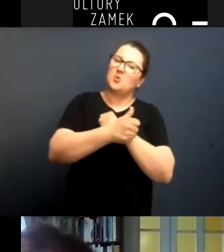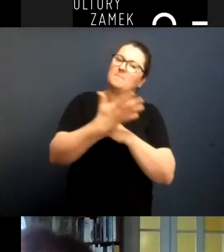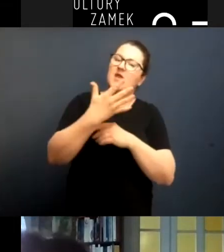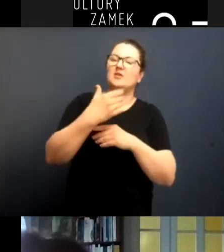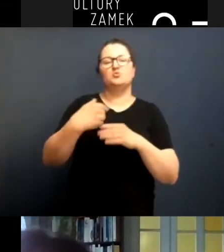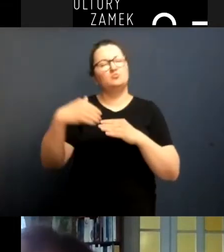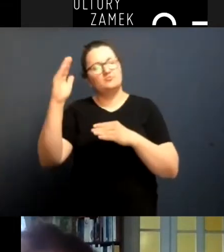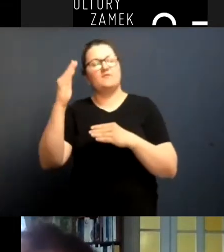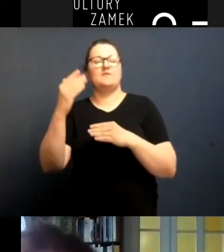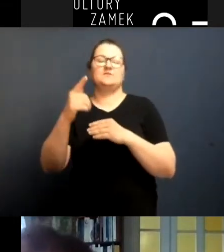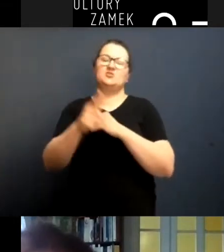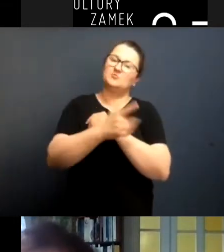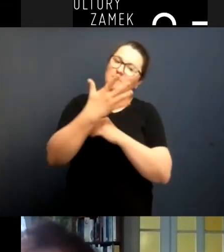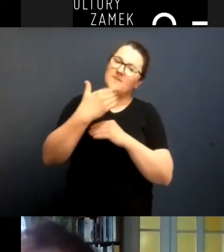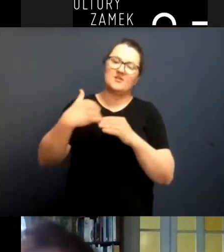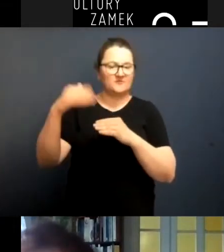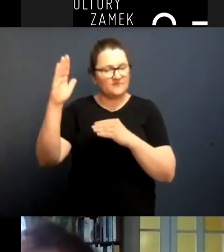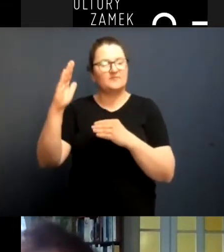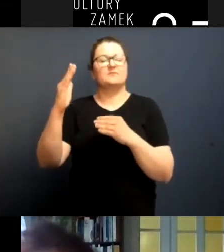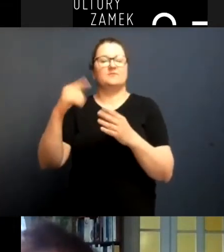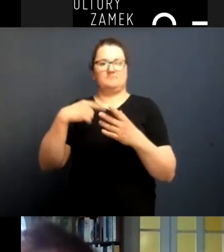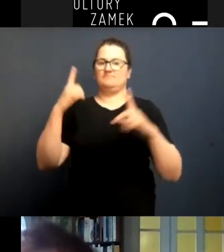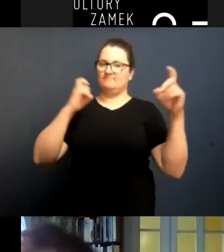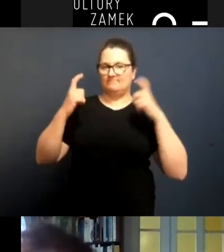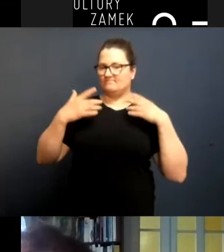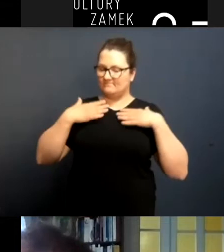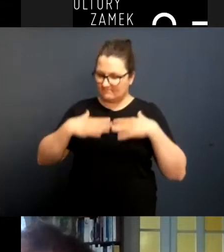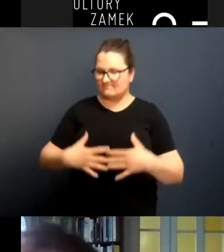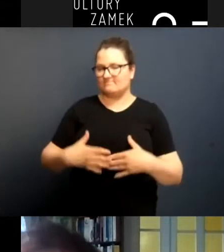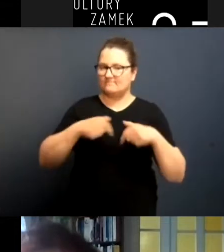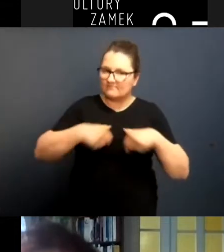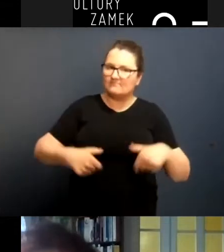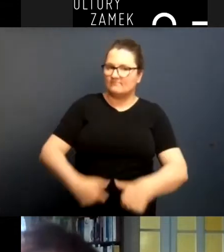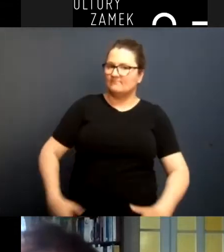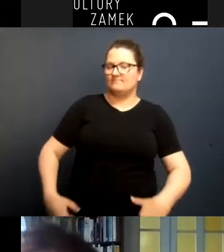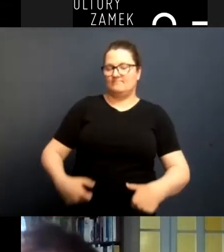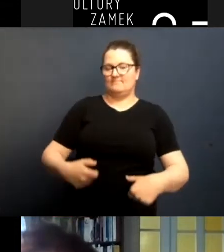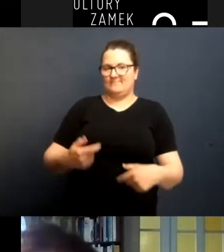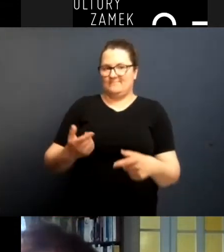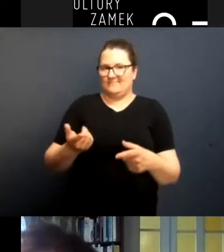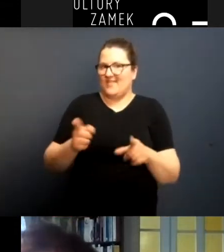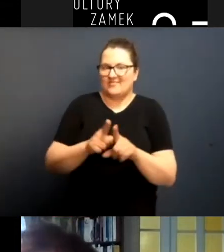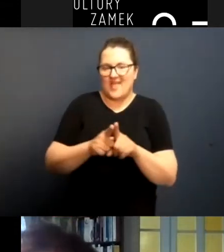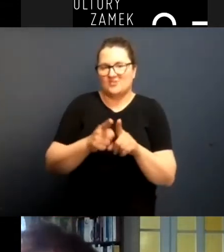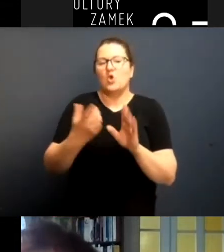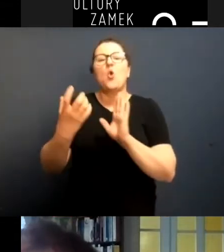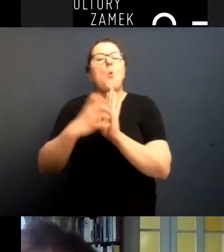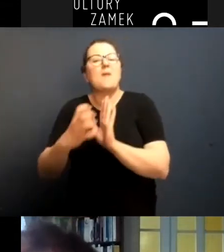65+, 75+, które pozują w bieliźnie. Też